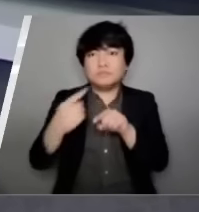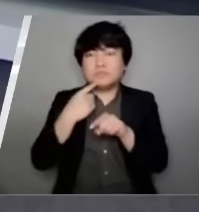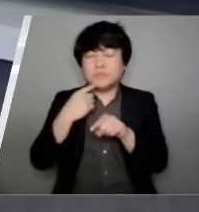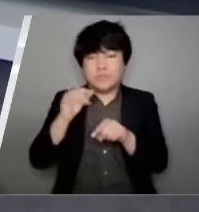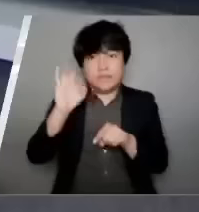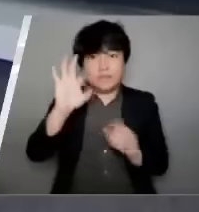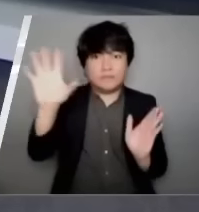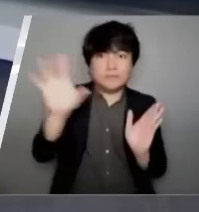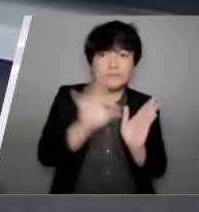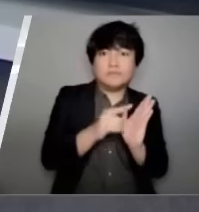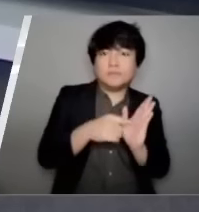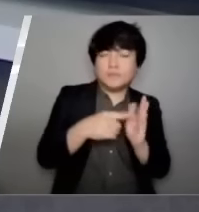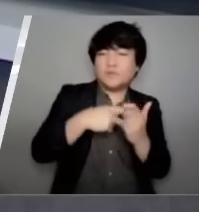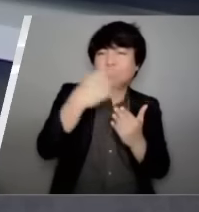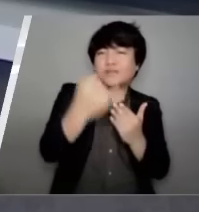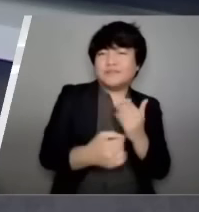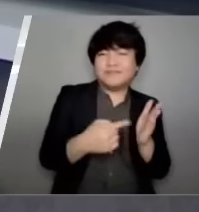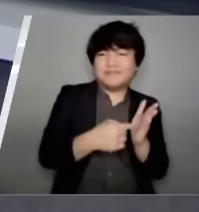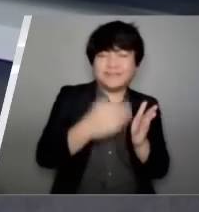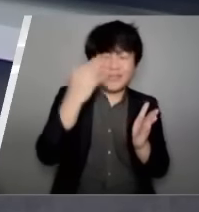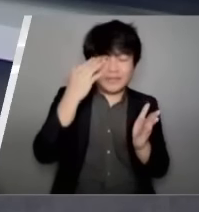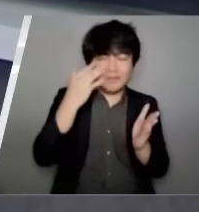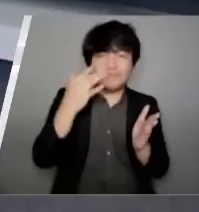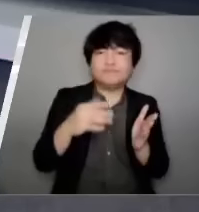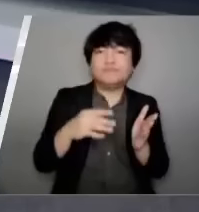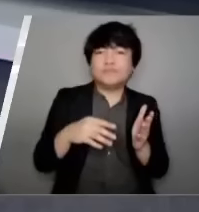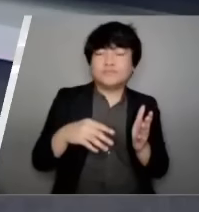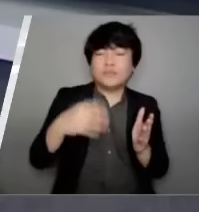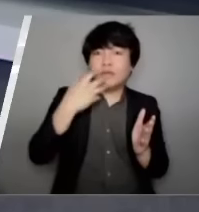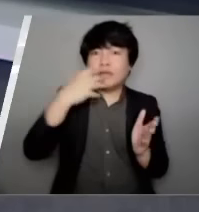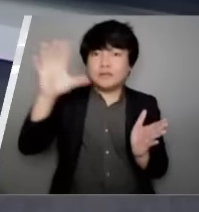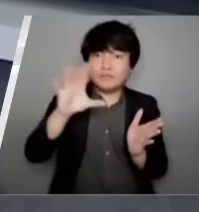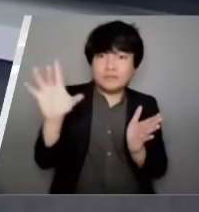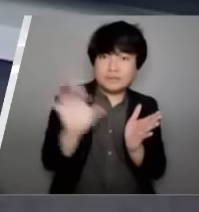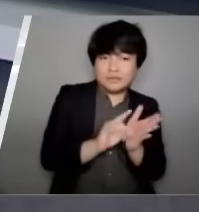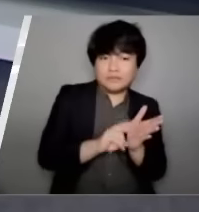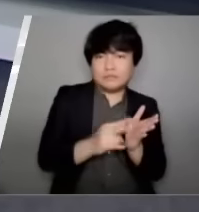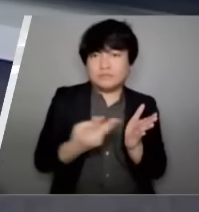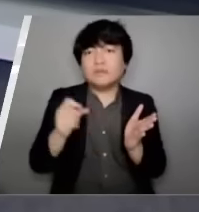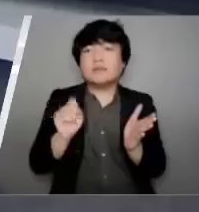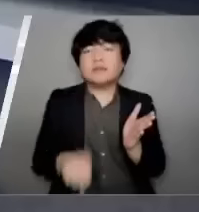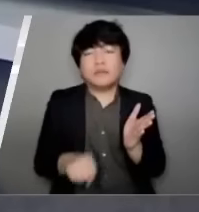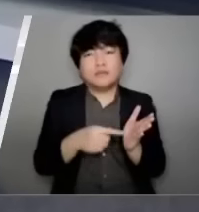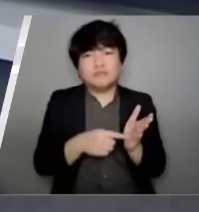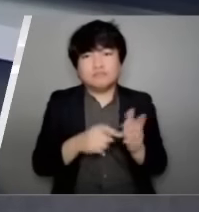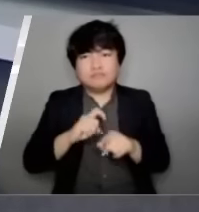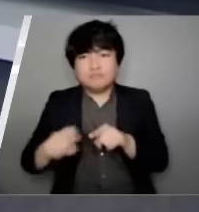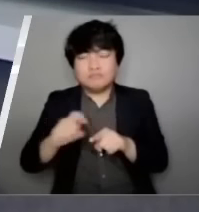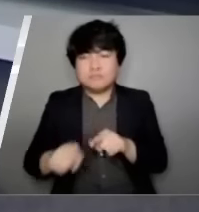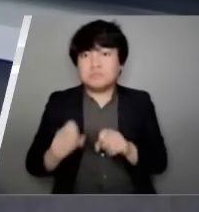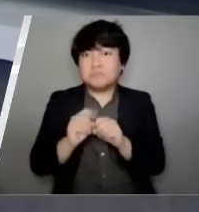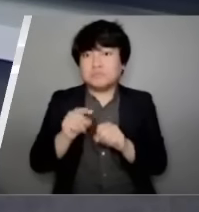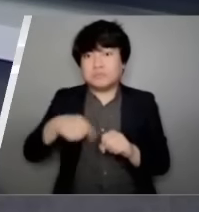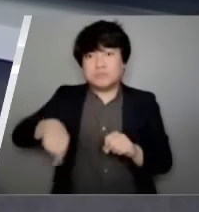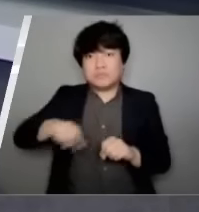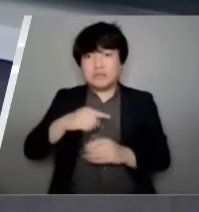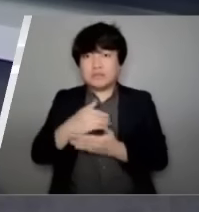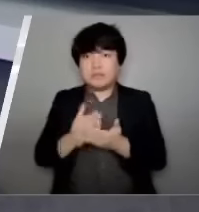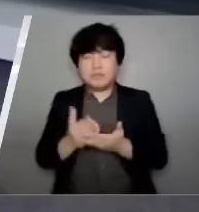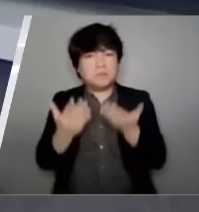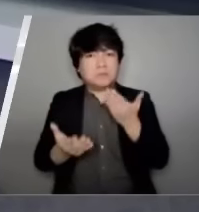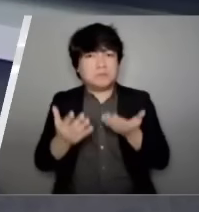Lake. Pero tinututulan ito ng ilang manging isda sa pangambang makasisira ito sa kalikasan at makaapekto sa kanilang kabuhayan.